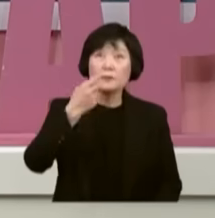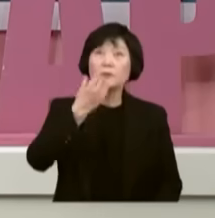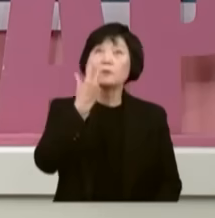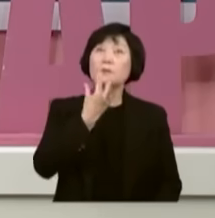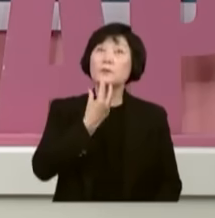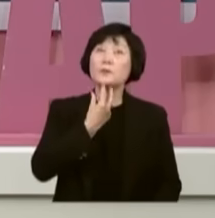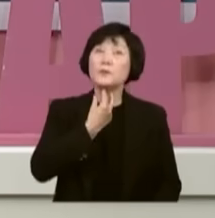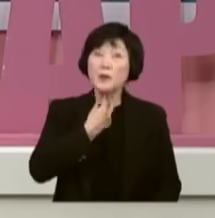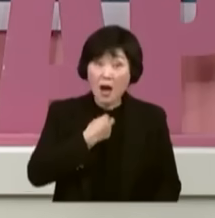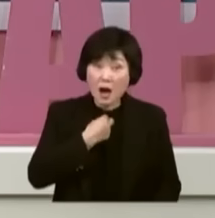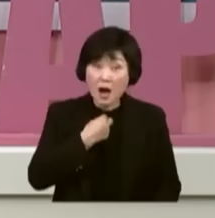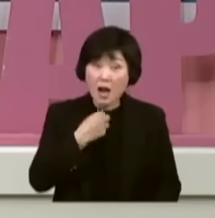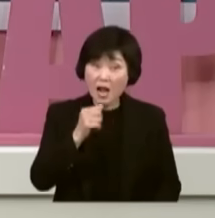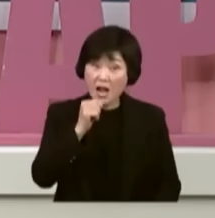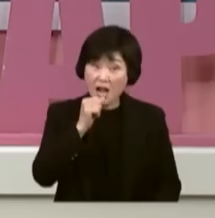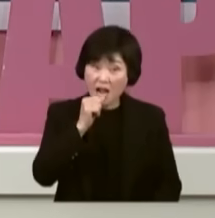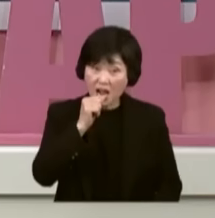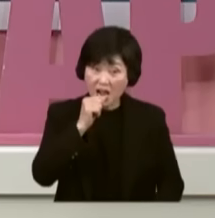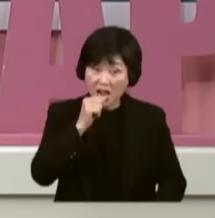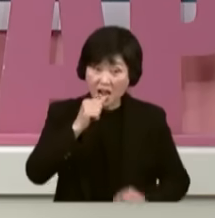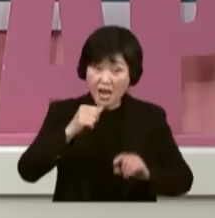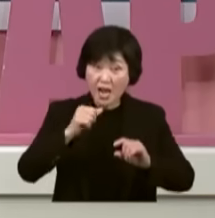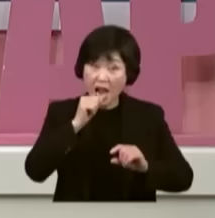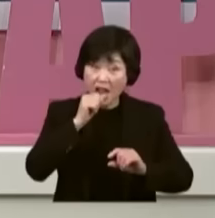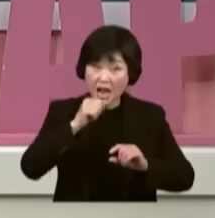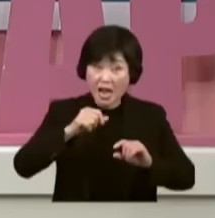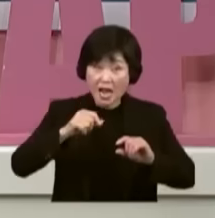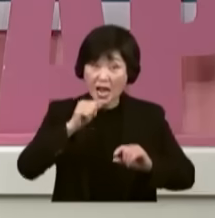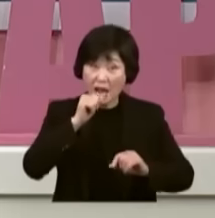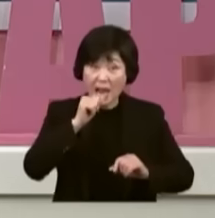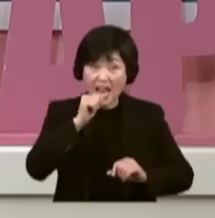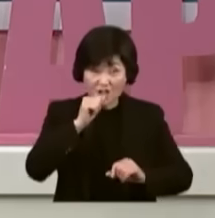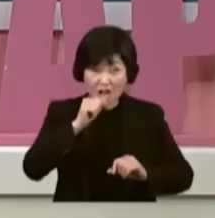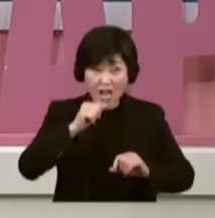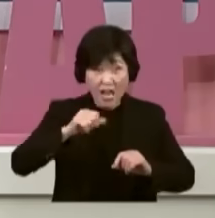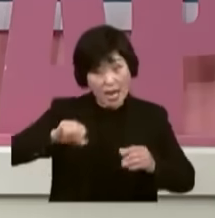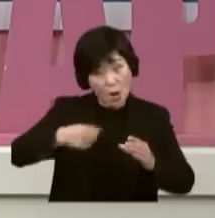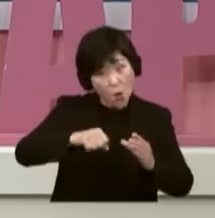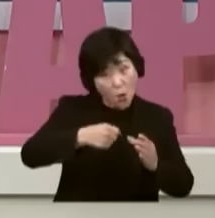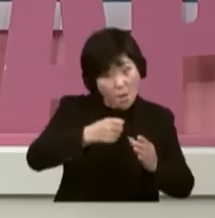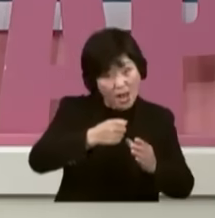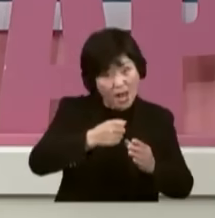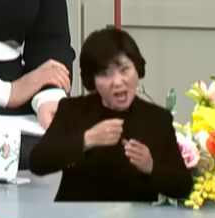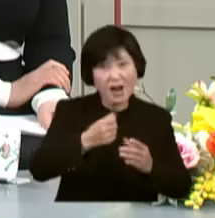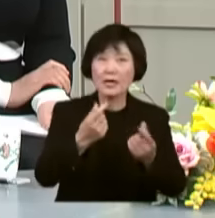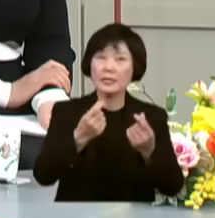목 안에 좀 목 저 그 맨 네. 안쪽에 있는 거를 바늘이 수십 개 바늘이 거기를 찌르는